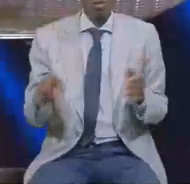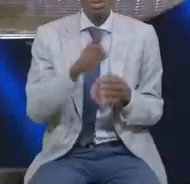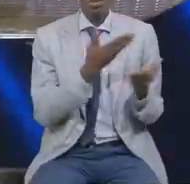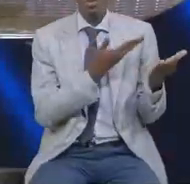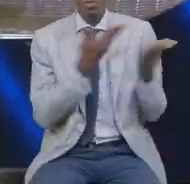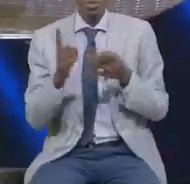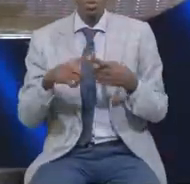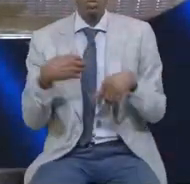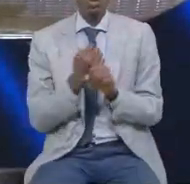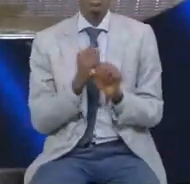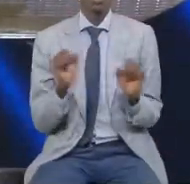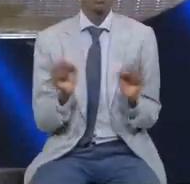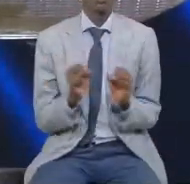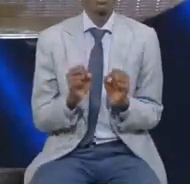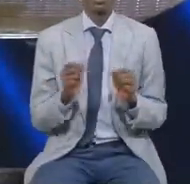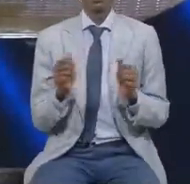menace.